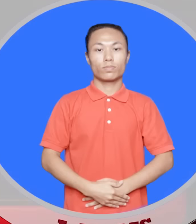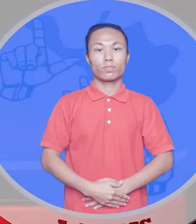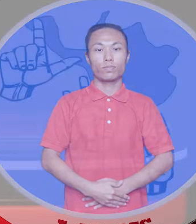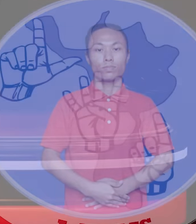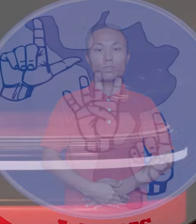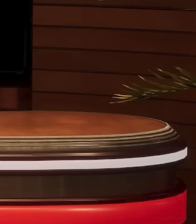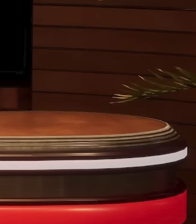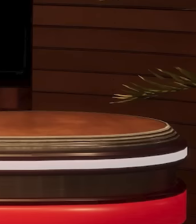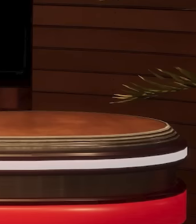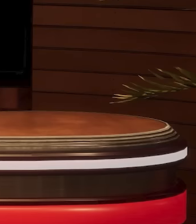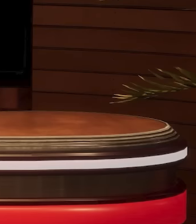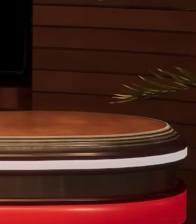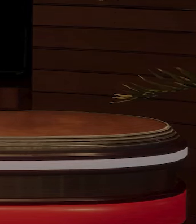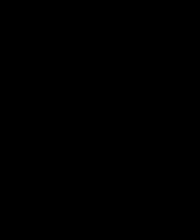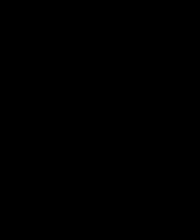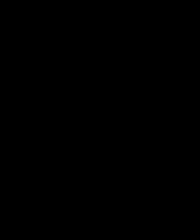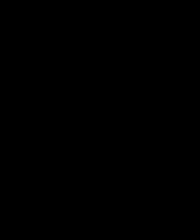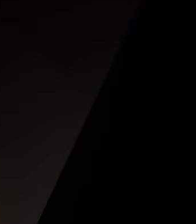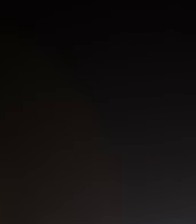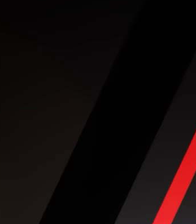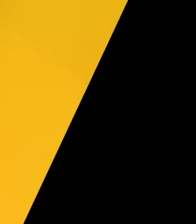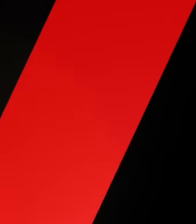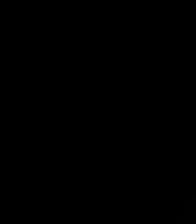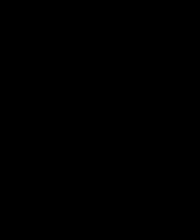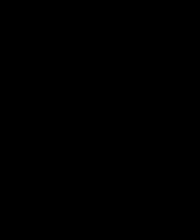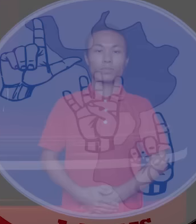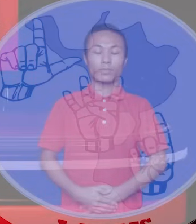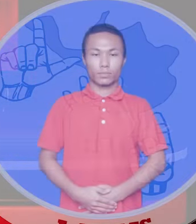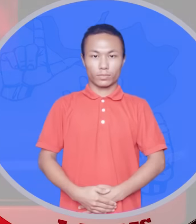ဖော်ပြထားပါတယ်ရှင်